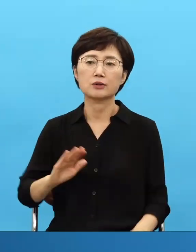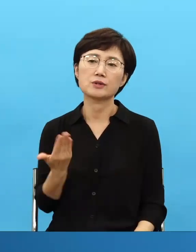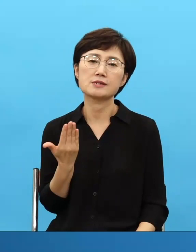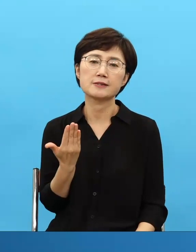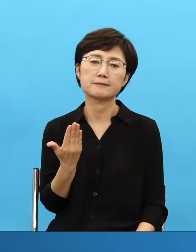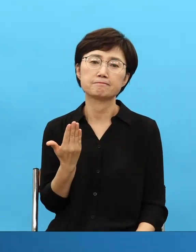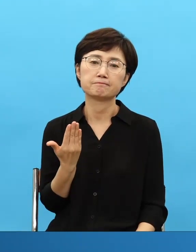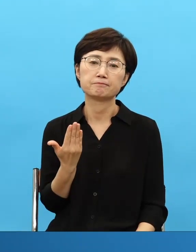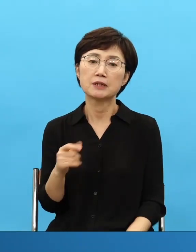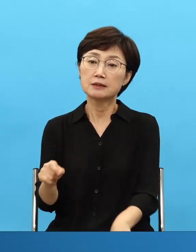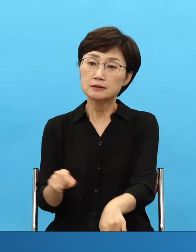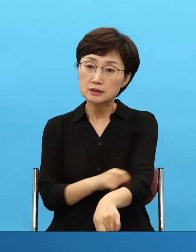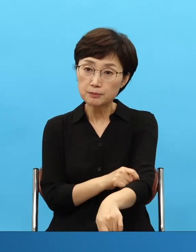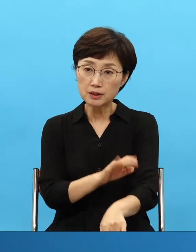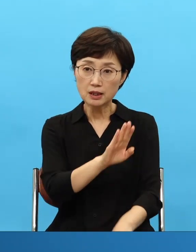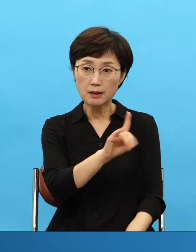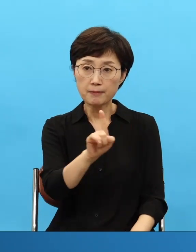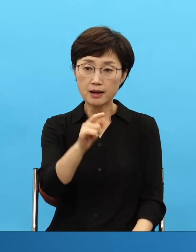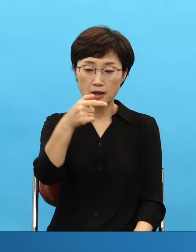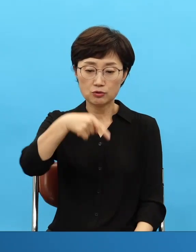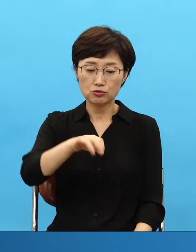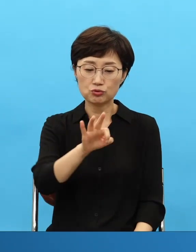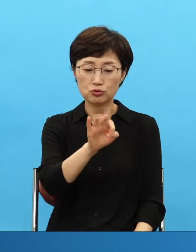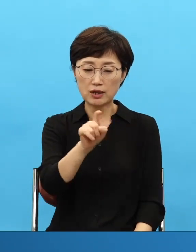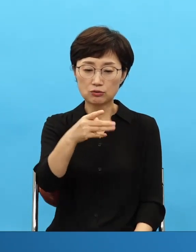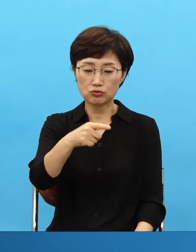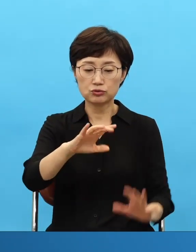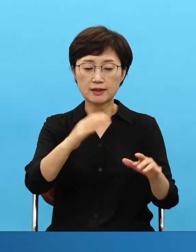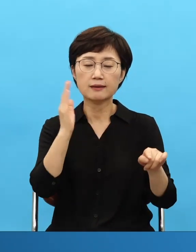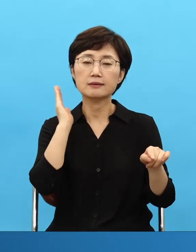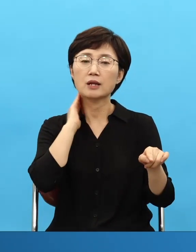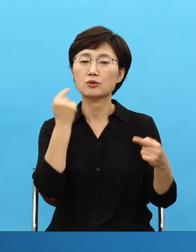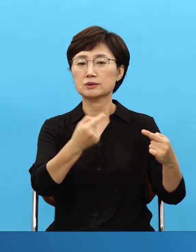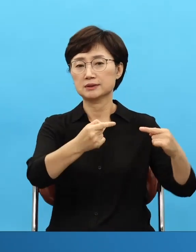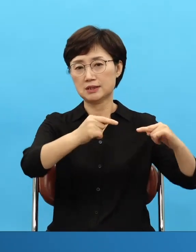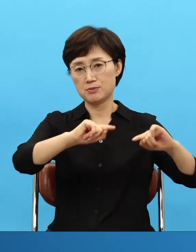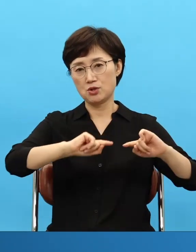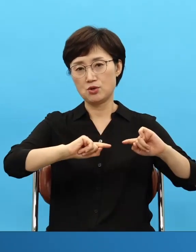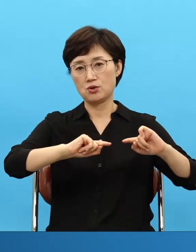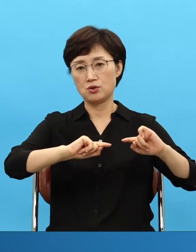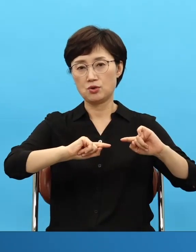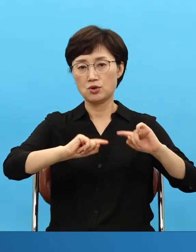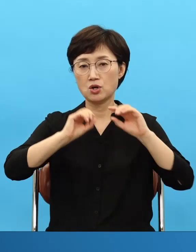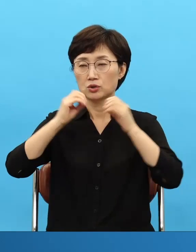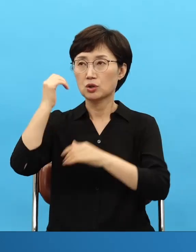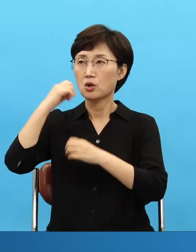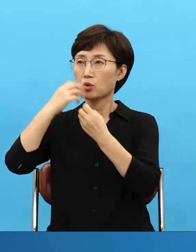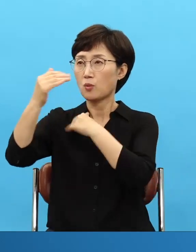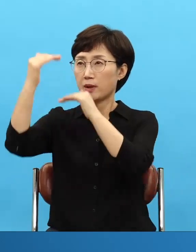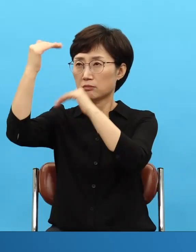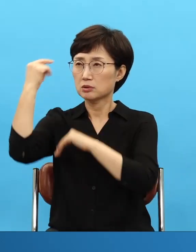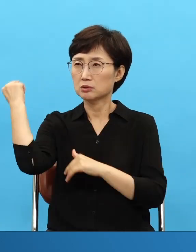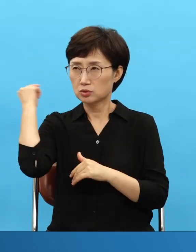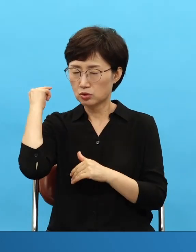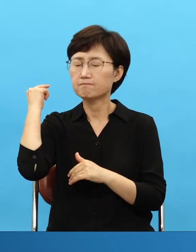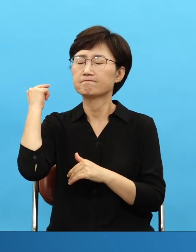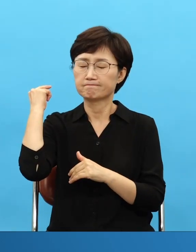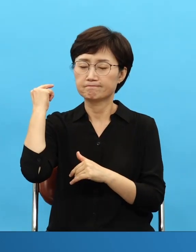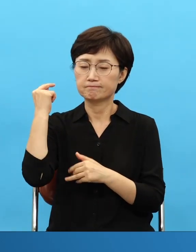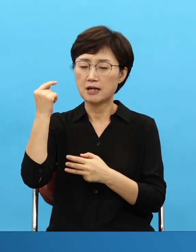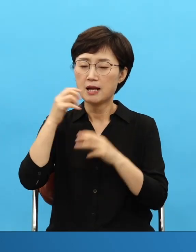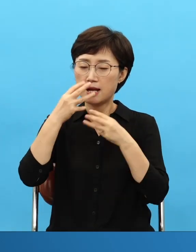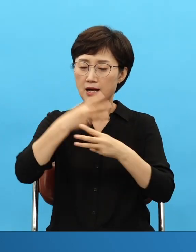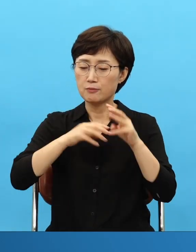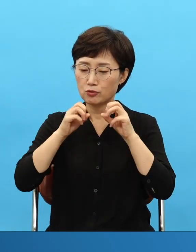특별히 바누아투 대통령도 이 자리에 참석하셔서 랩넌트들의 공연과 전도자의 고백을 함께 보고 들으며 랩넌트 운동의